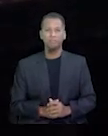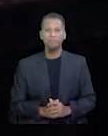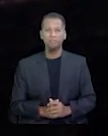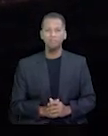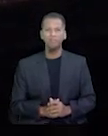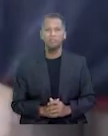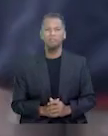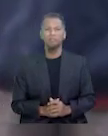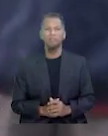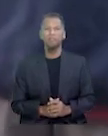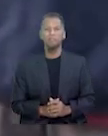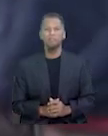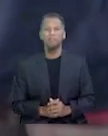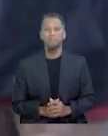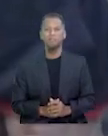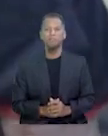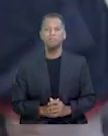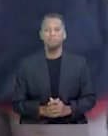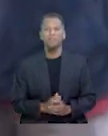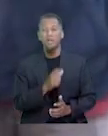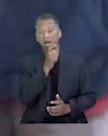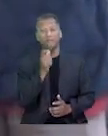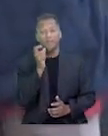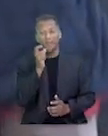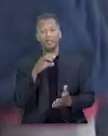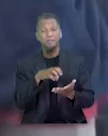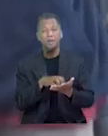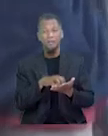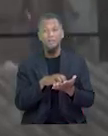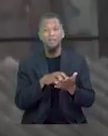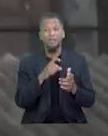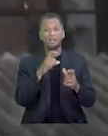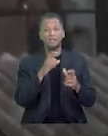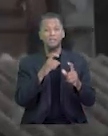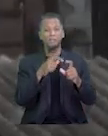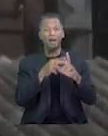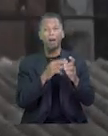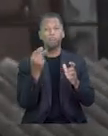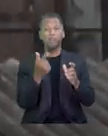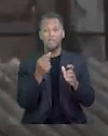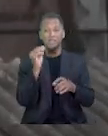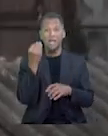Warga panik saat kedai kopi di Jalan Percetakan Negara Cempaka Putih Jakarta Pusat terbakar.